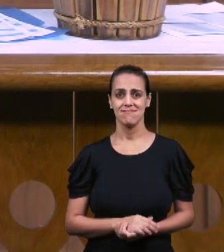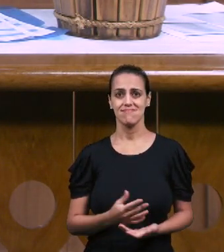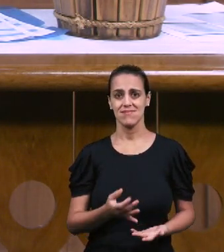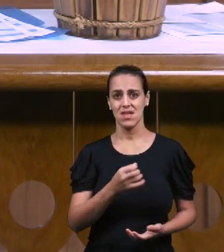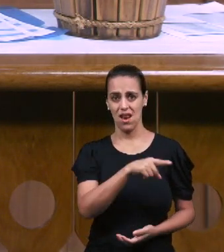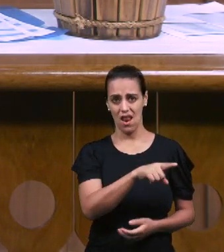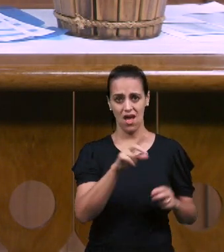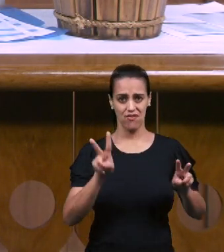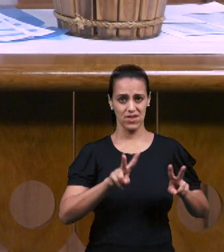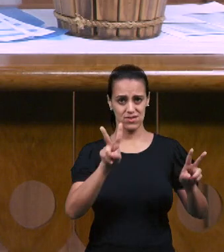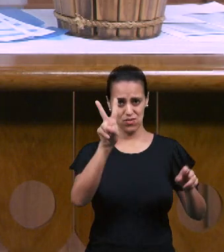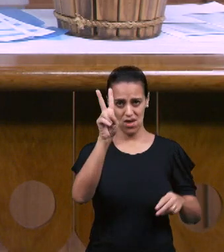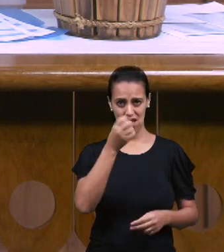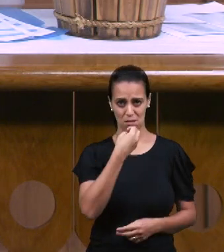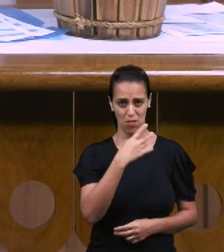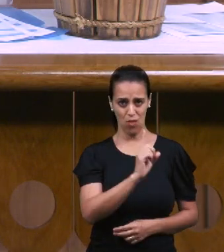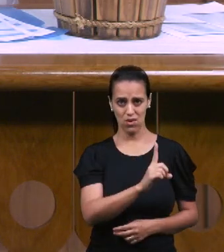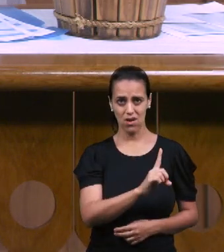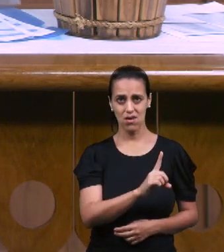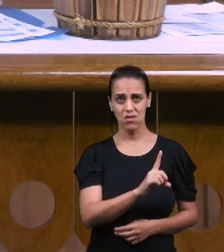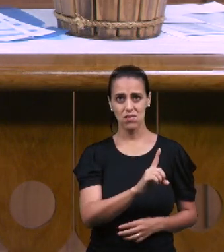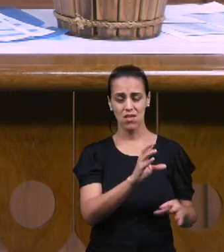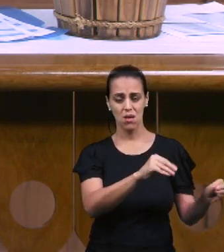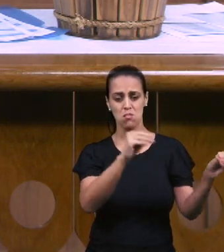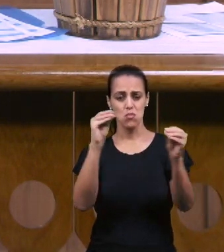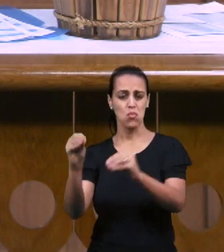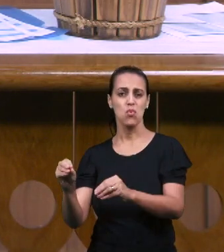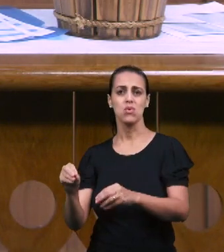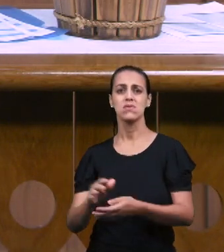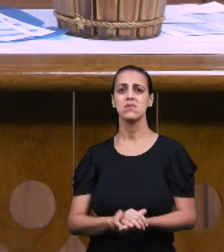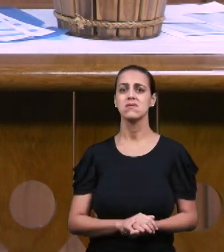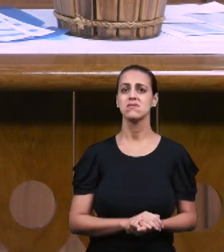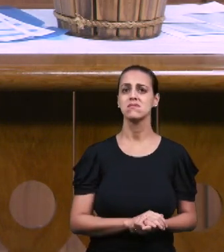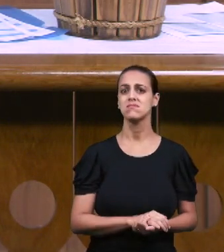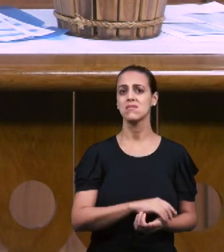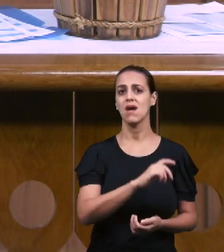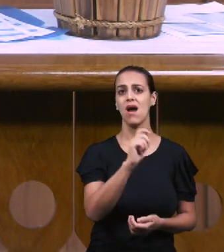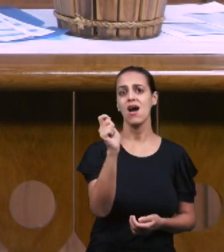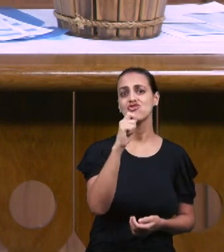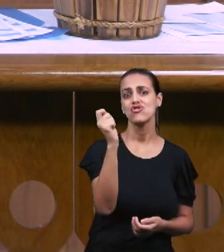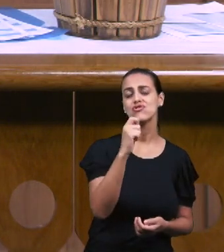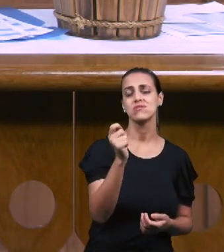C'est pas bon au Venezuela. Donc,